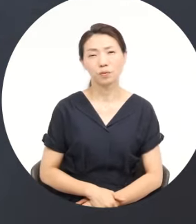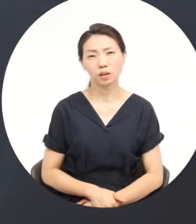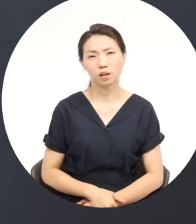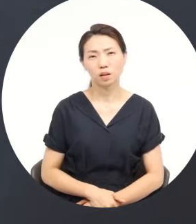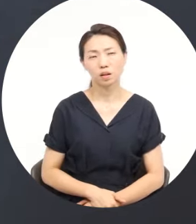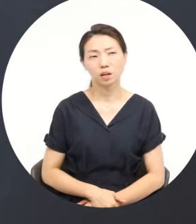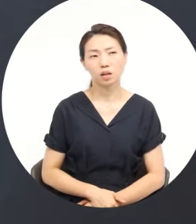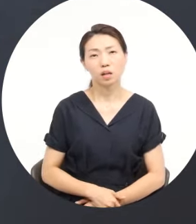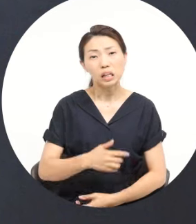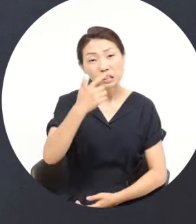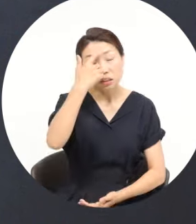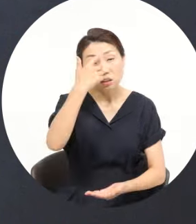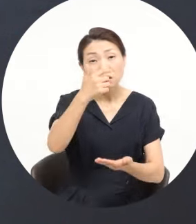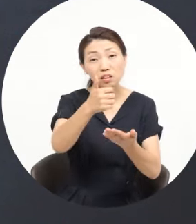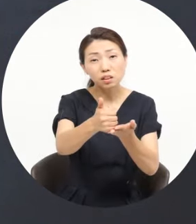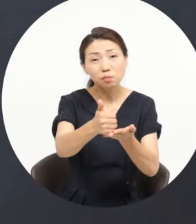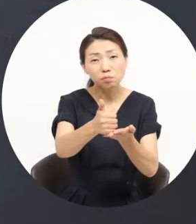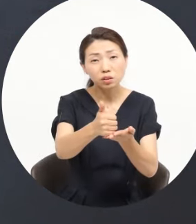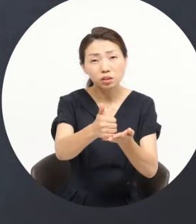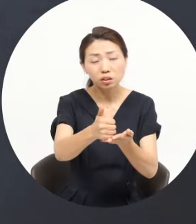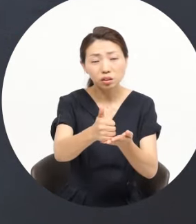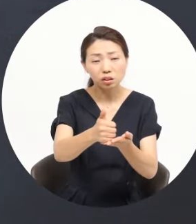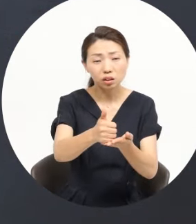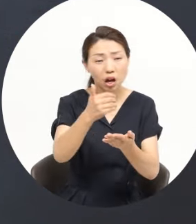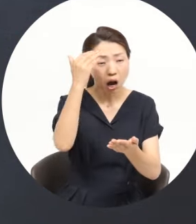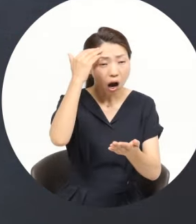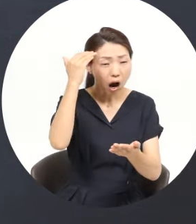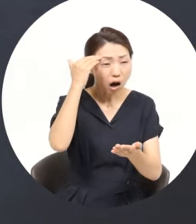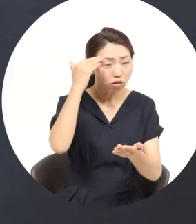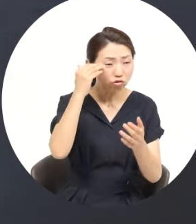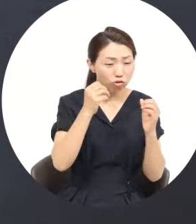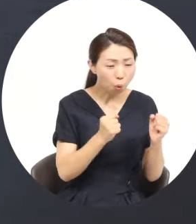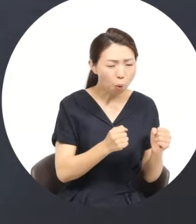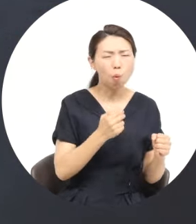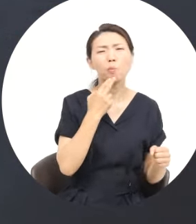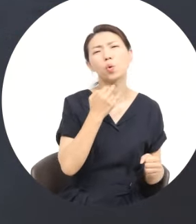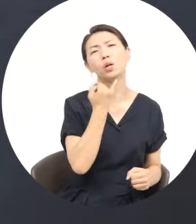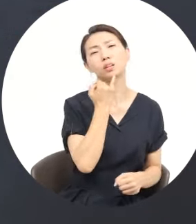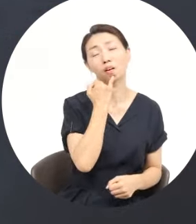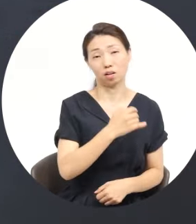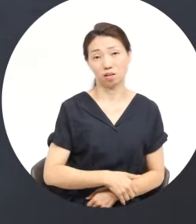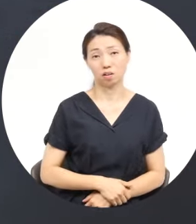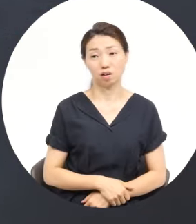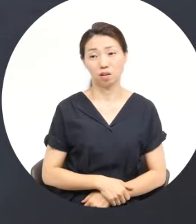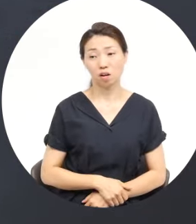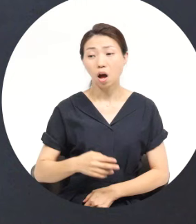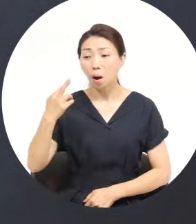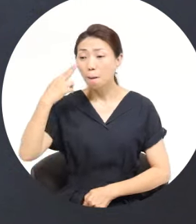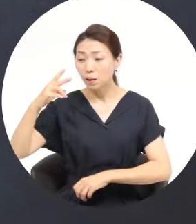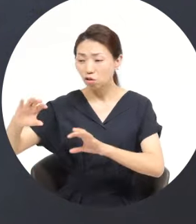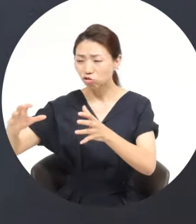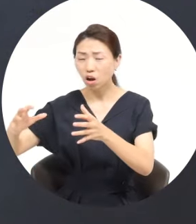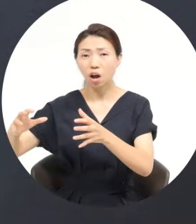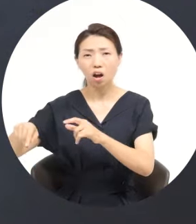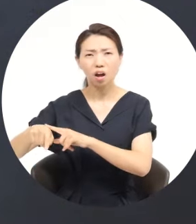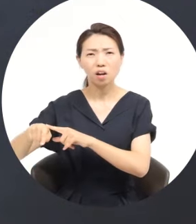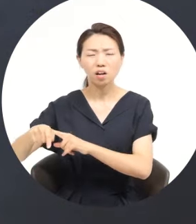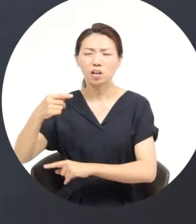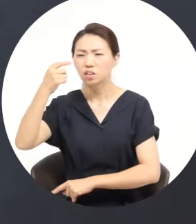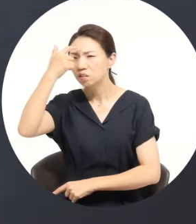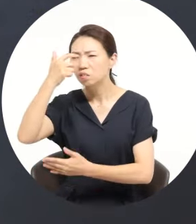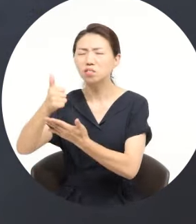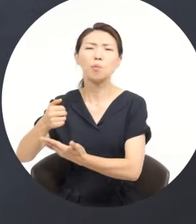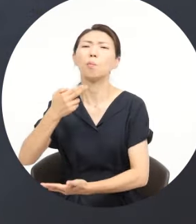스님 같은 분이 왜 한국에는 스님 없어도 스님이 만 명이나 있지 않느냐. 우리 여기는 스님이 없다.